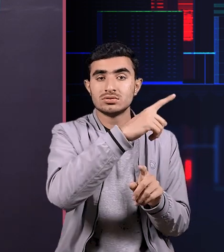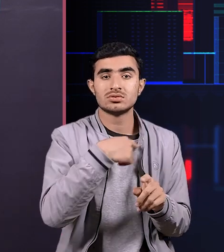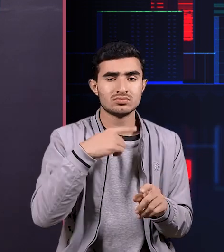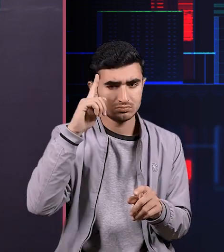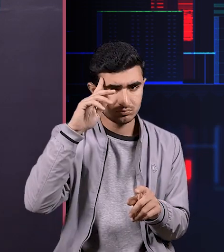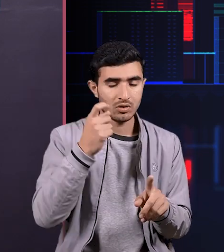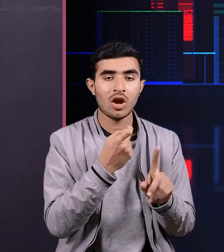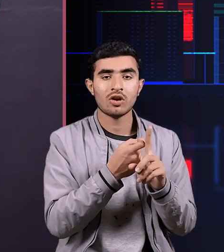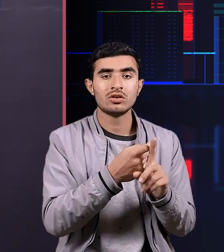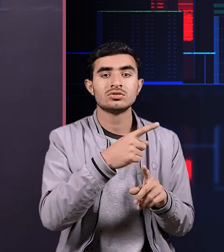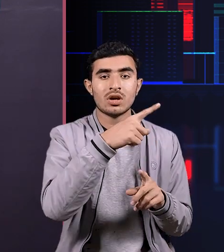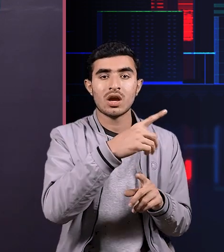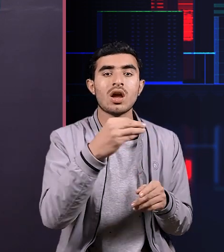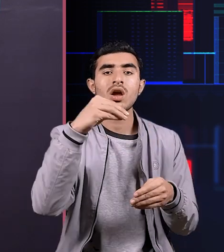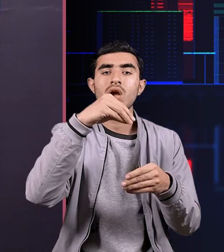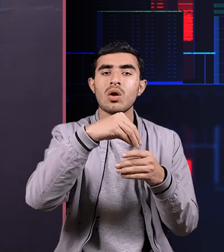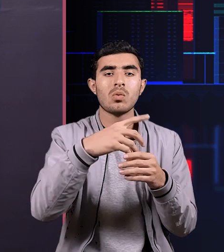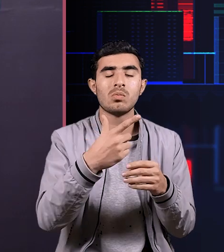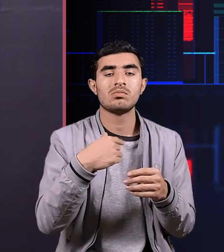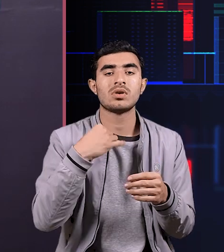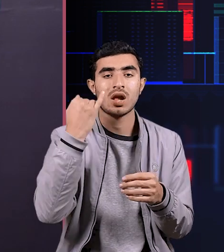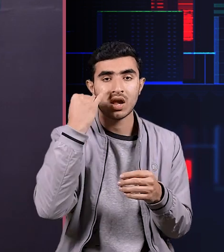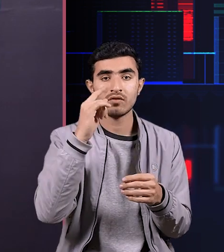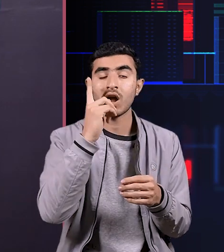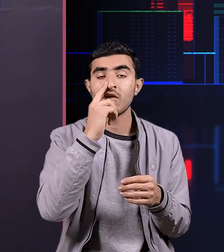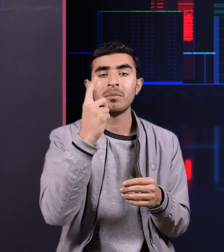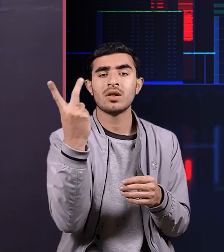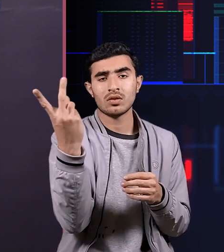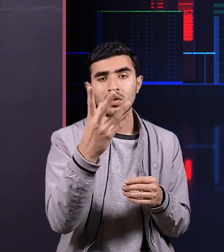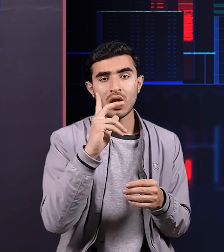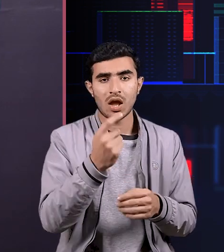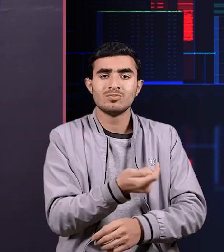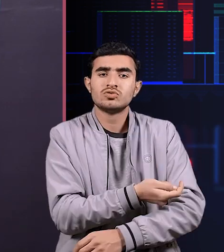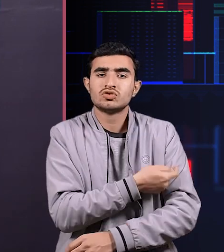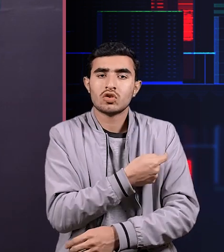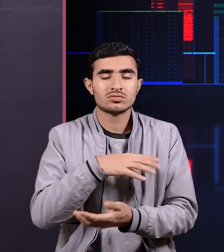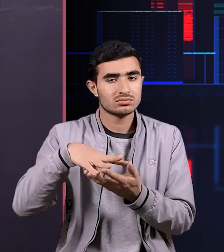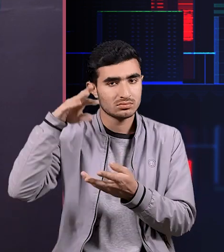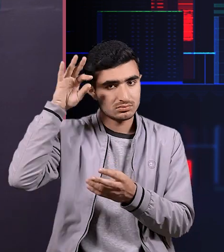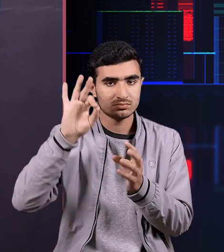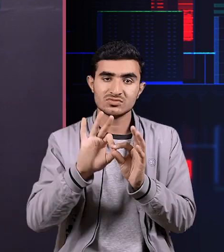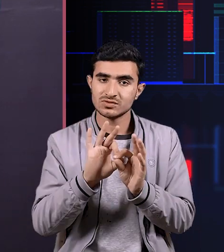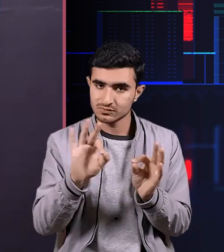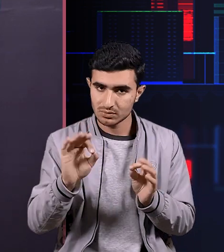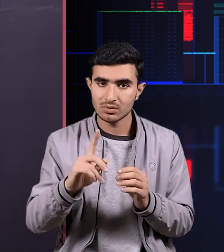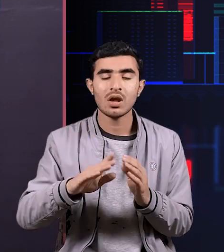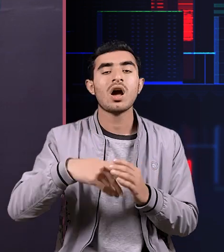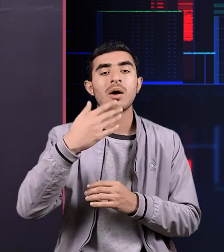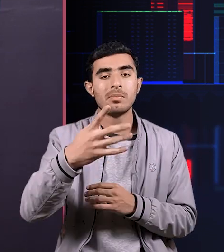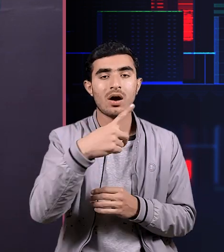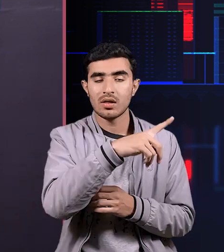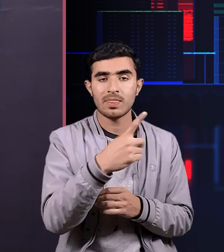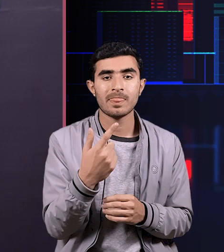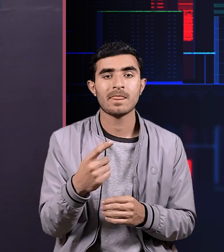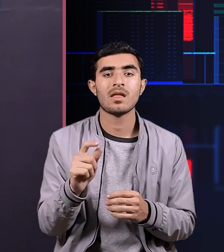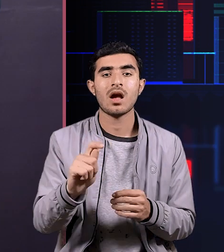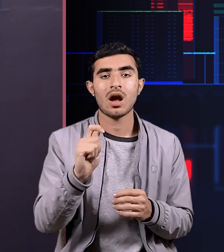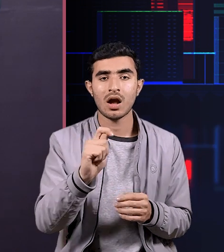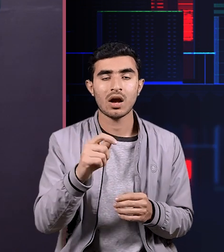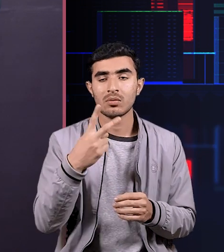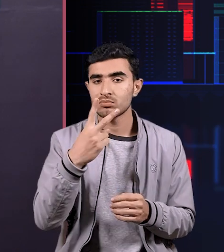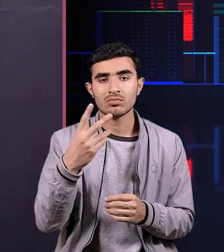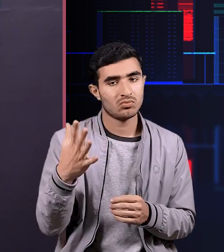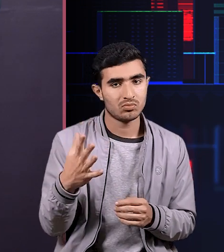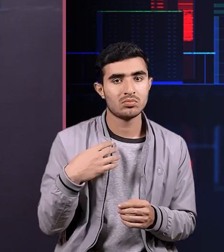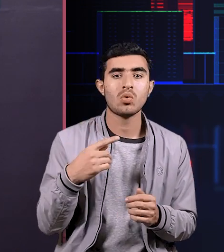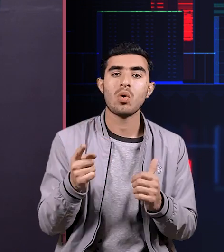से। वो ख़वातीन, उन ख़वातीन को जो डॉक्टर बनी हैं और प्रैक्टिस नहीं कर सकती फैमिली रीजंस के लिए किसी वजह से, तो वो घर से टेली